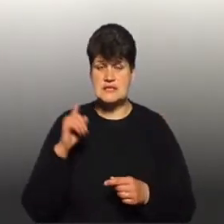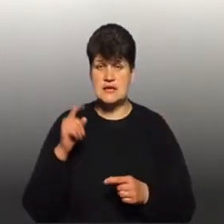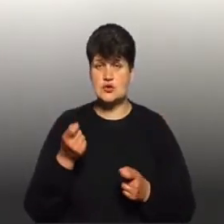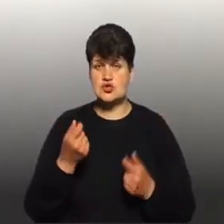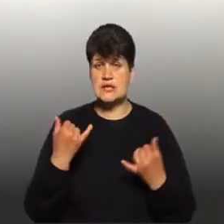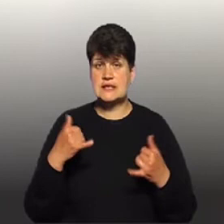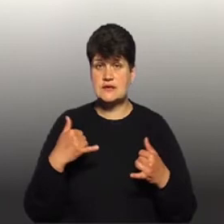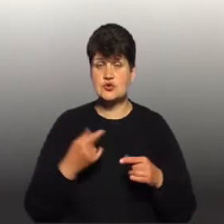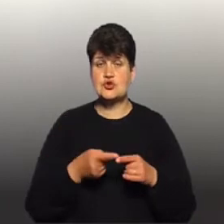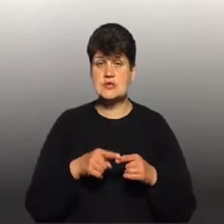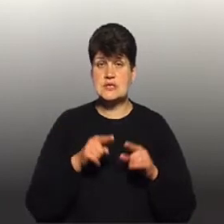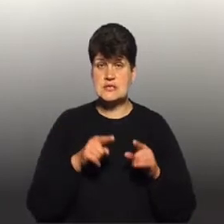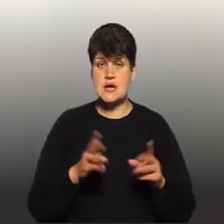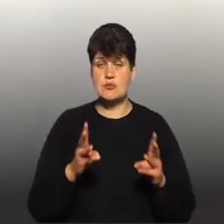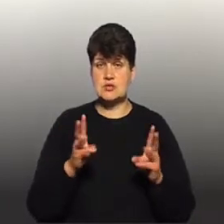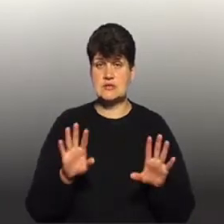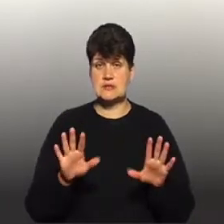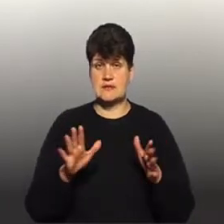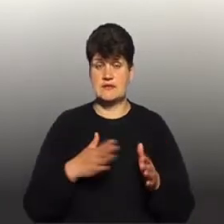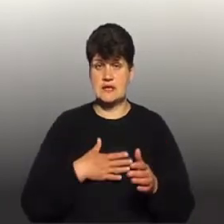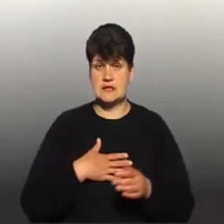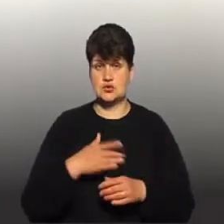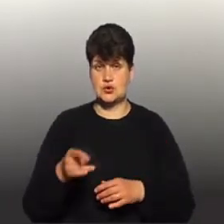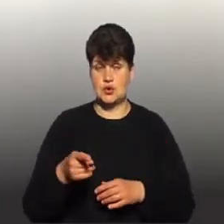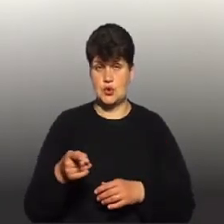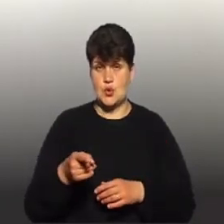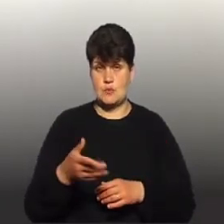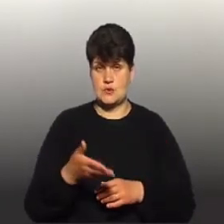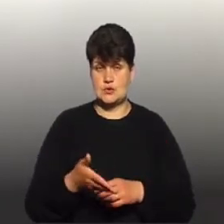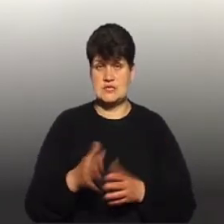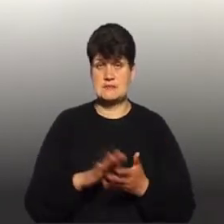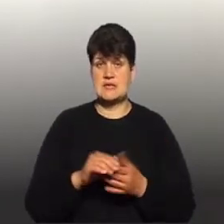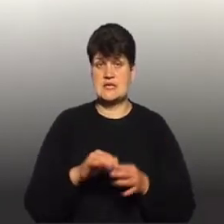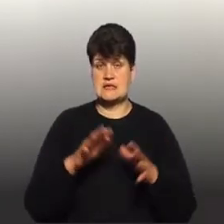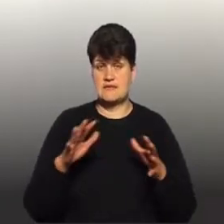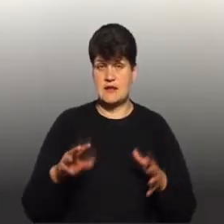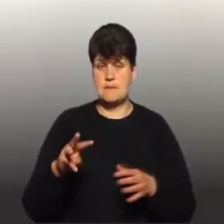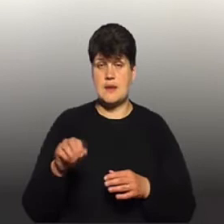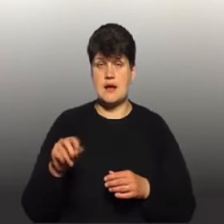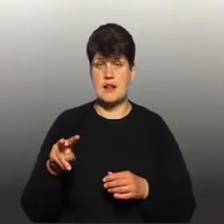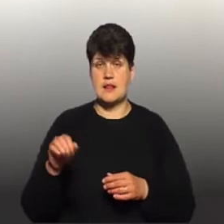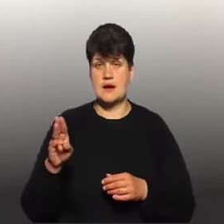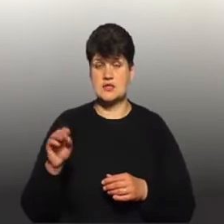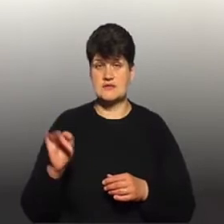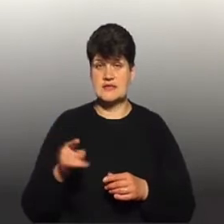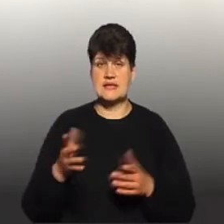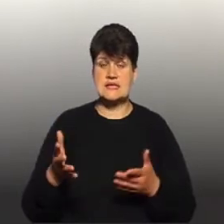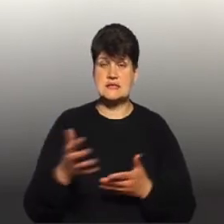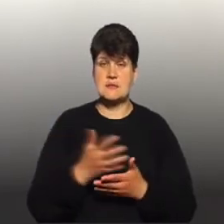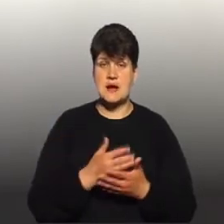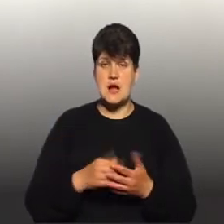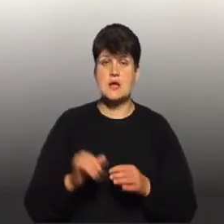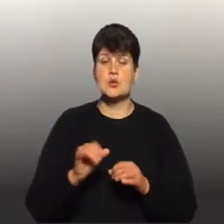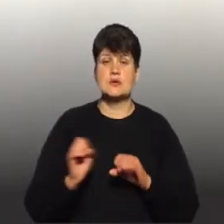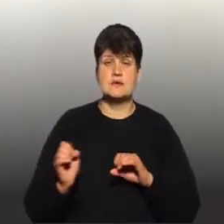пожежа трапилась саме на нашому тернопільському сміттєзвалищі в Малашівцях, яке збирає, куди відвозить сміття